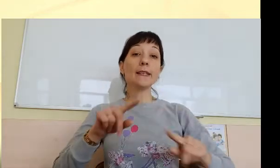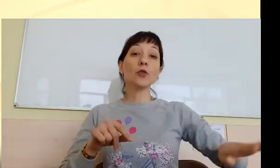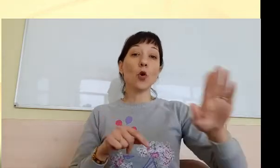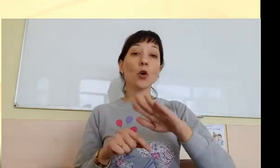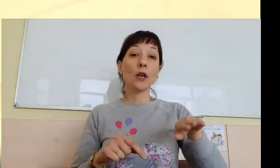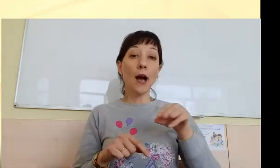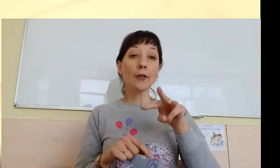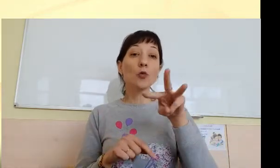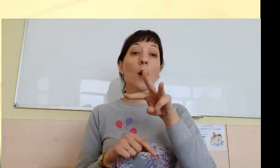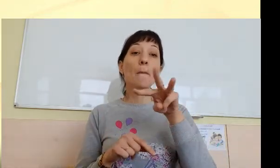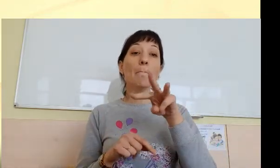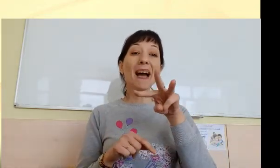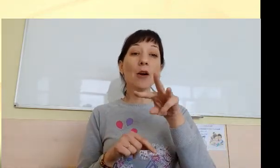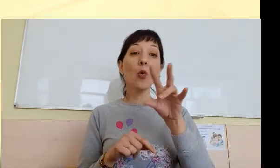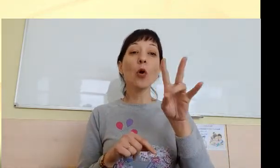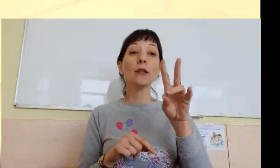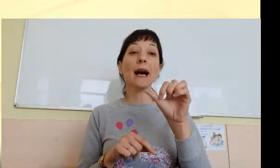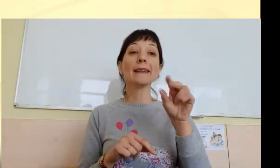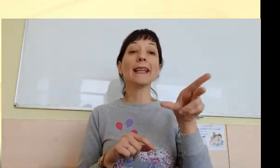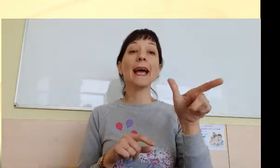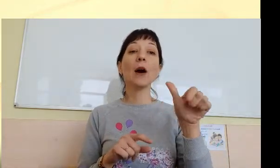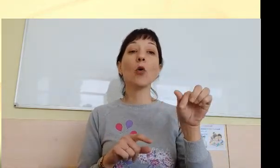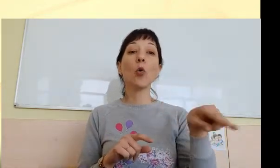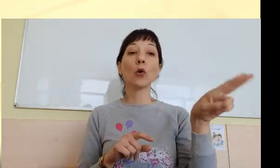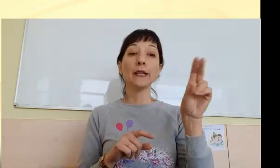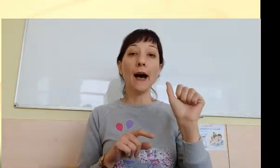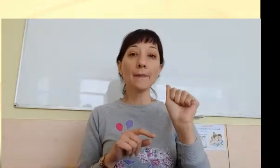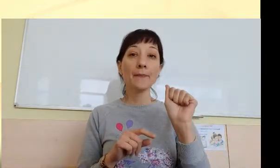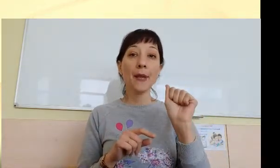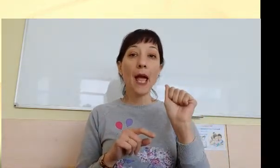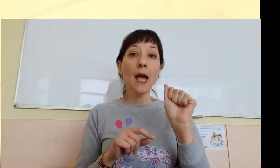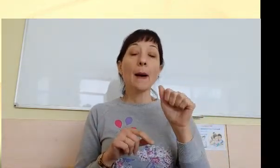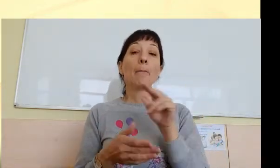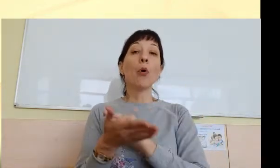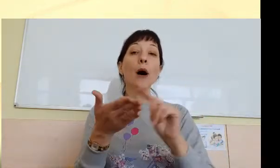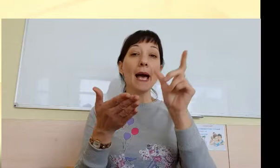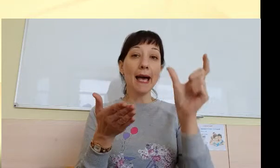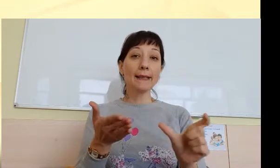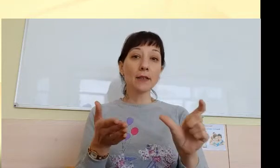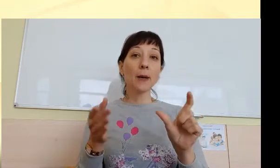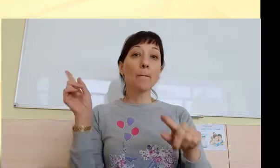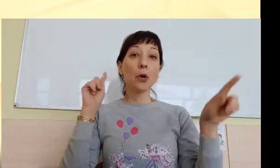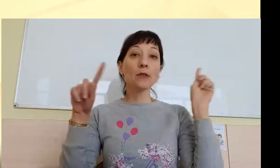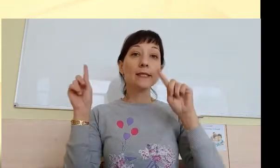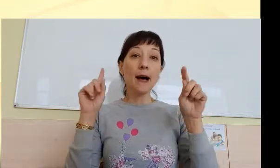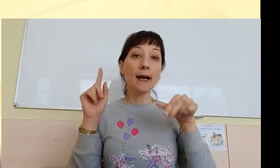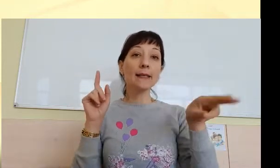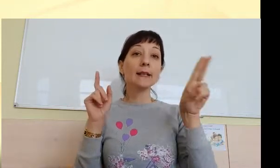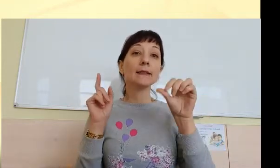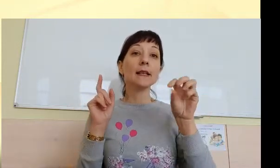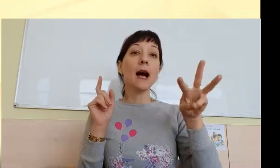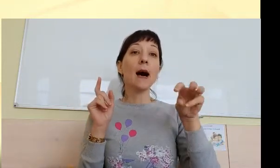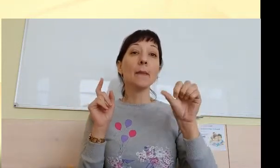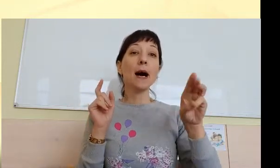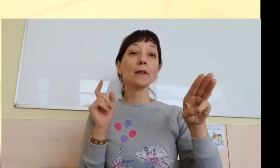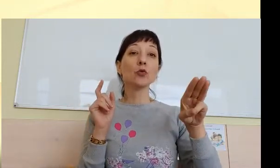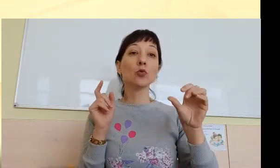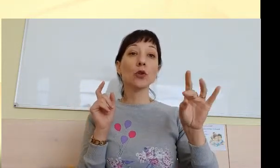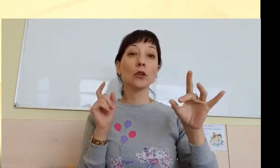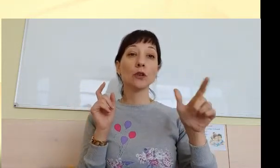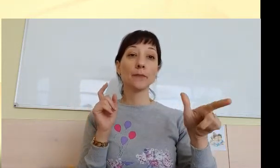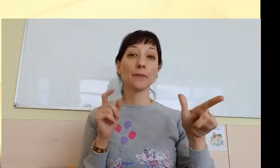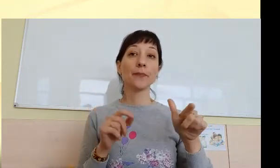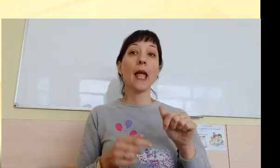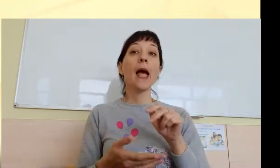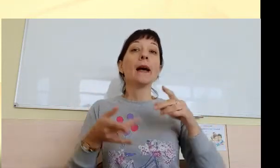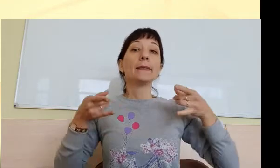Література рідного краю Микола Негода, поет, прозаїк,